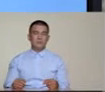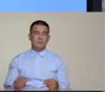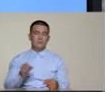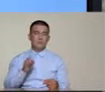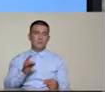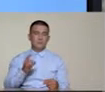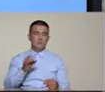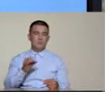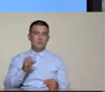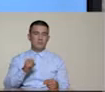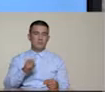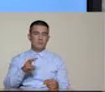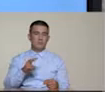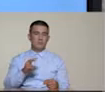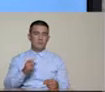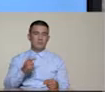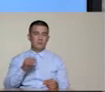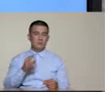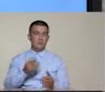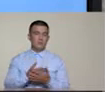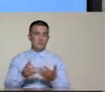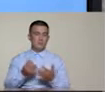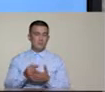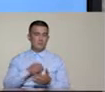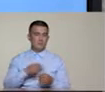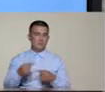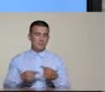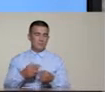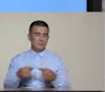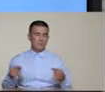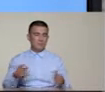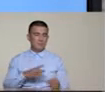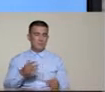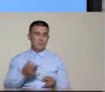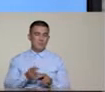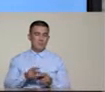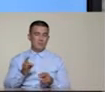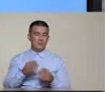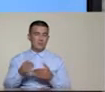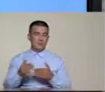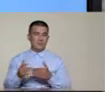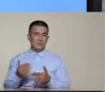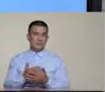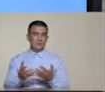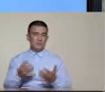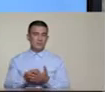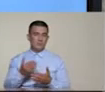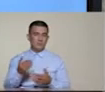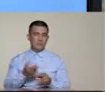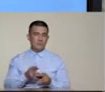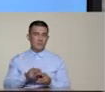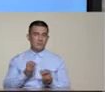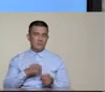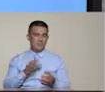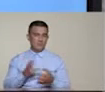Arxeologik topilmalar turli tuman bo'lishi mumkin. Ularning manzilgohlari ham arxeologik yodgorliklar